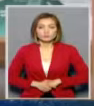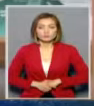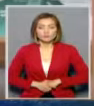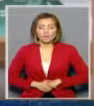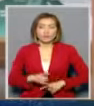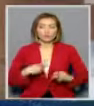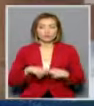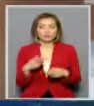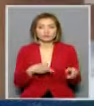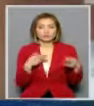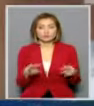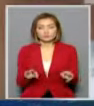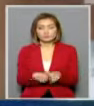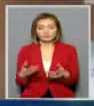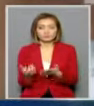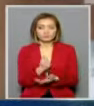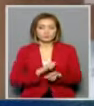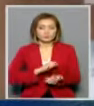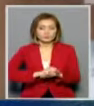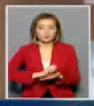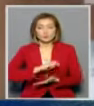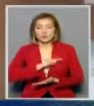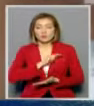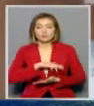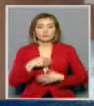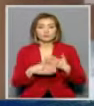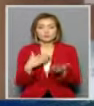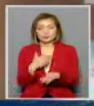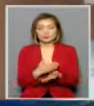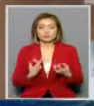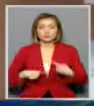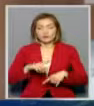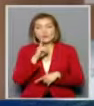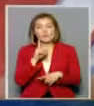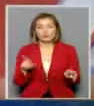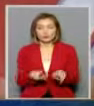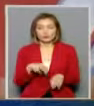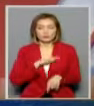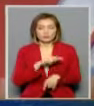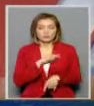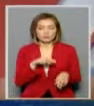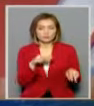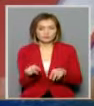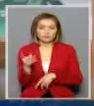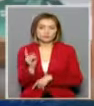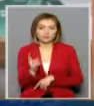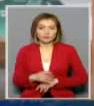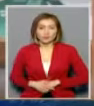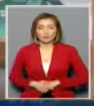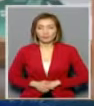Сколько у нас приезжих людей, которые успешно занимаются здесь бизнесом, тогда как наша молодежь работает охранниками либо